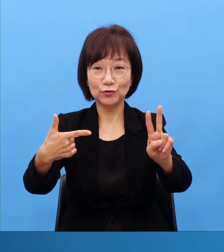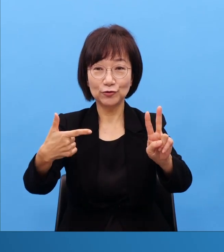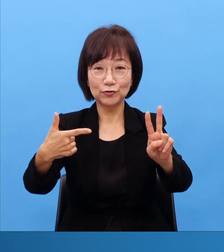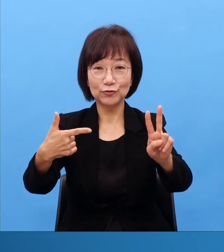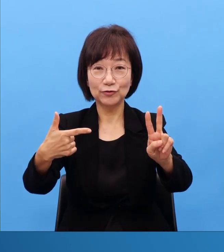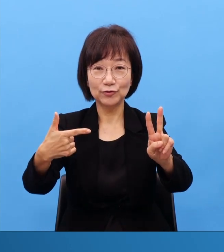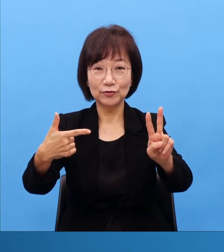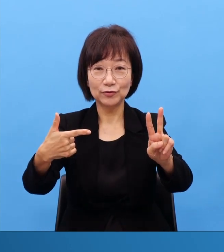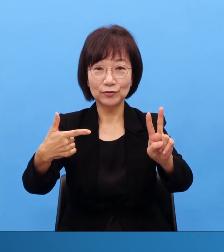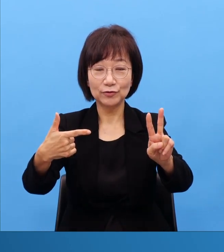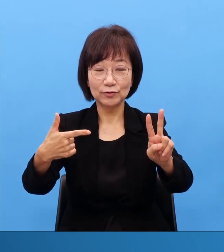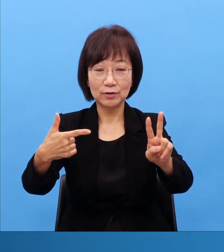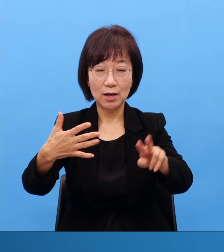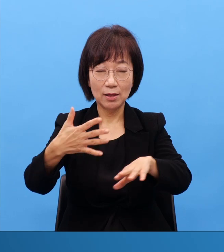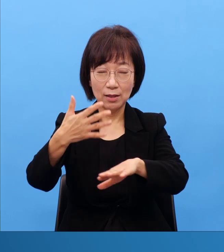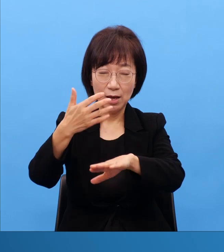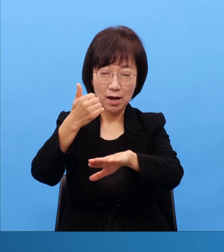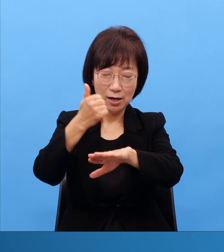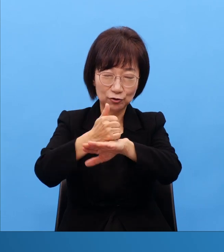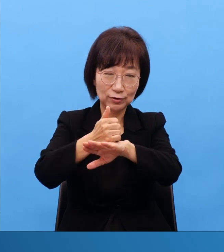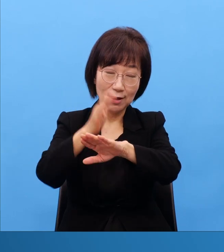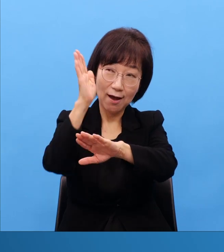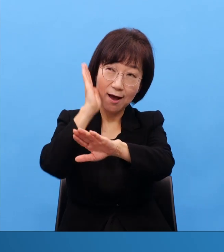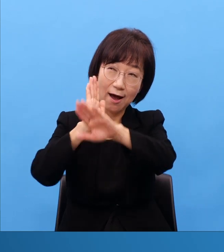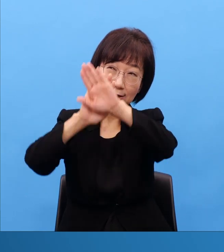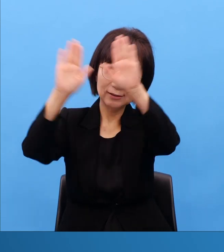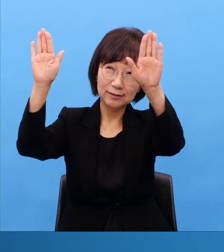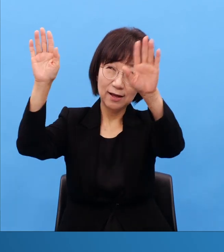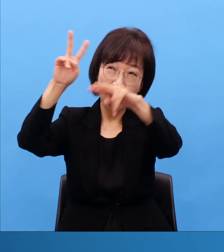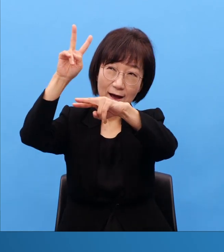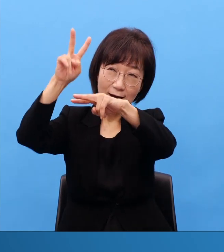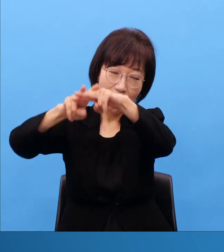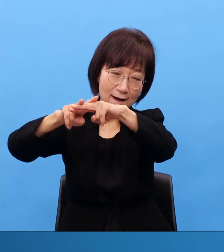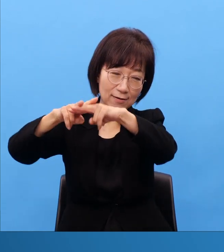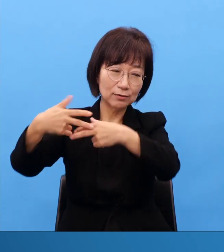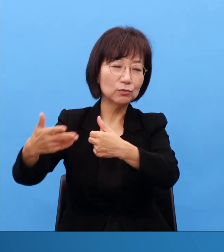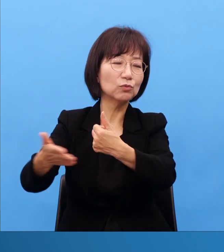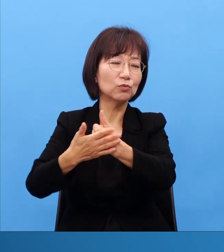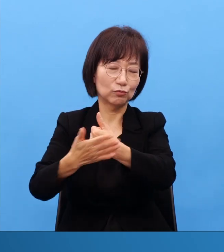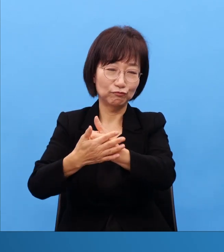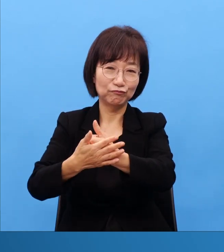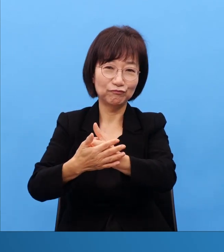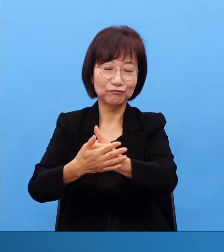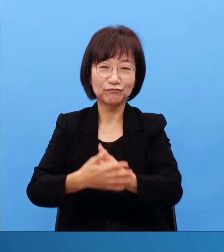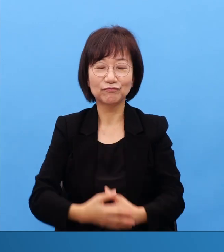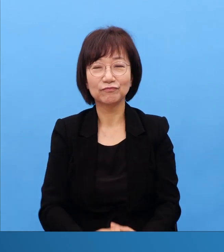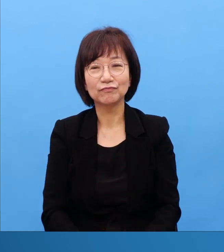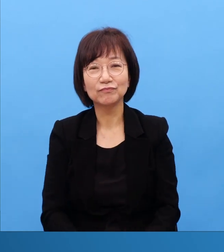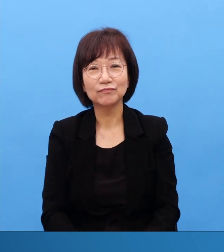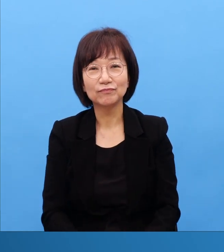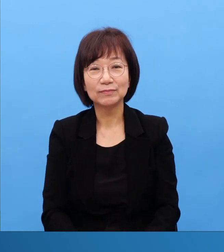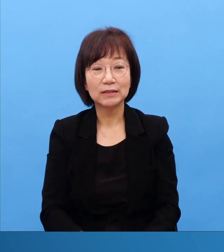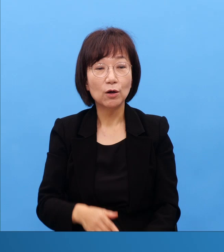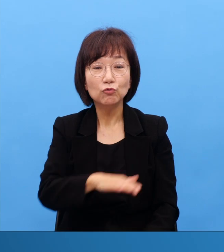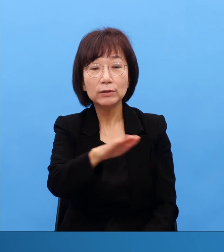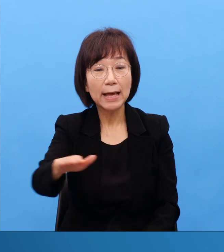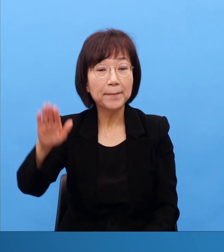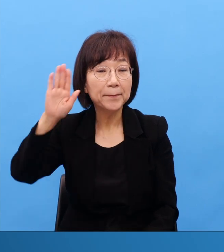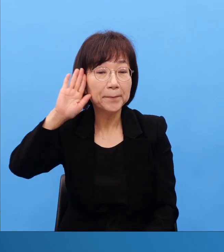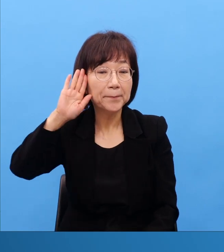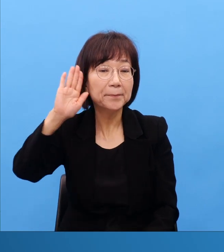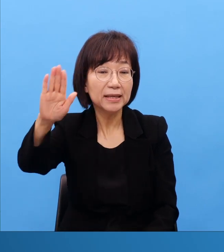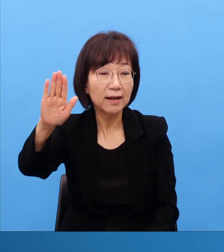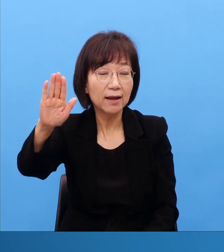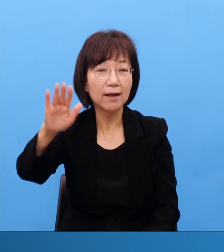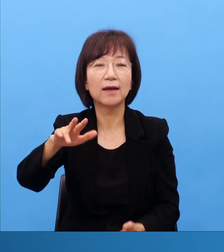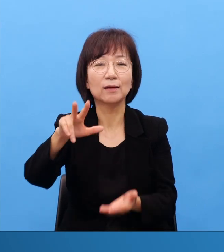나중에 하늘에 앉히시니 그랬어. And we see in Ephesians 2:6 that he will then seat us on the throne of heaven. What does that mean? 미래 문제 해결. It's your future